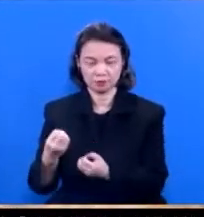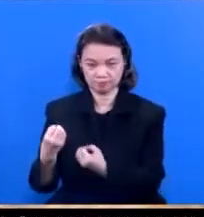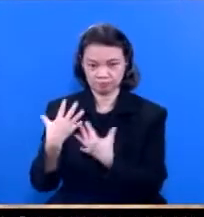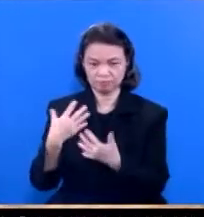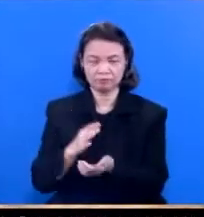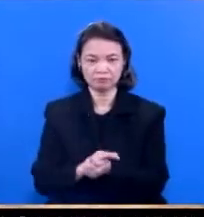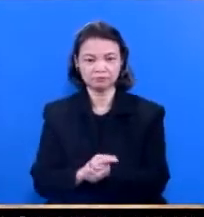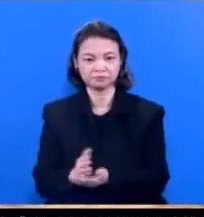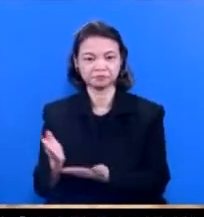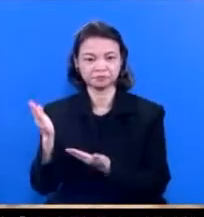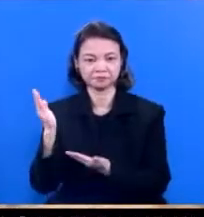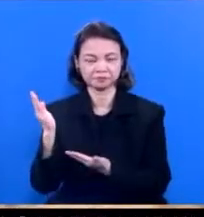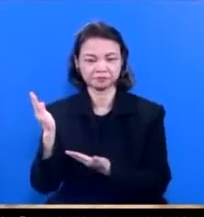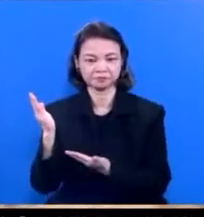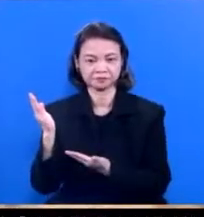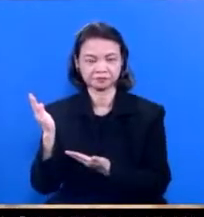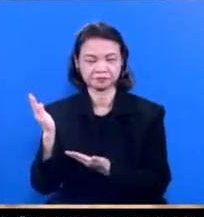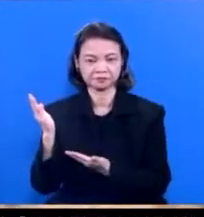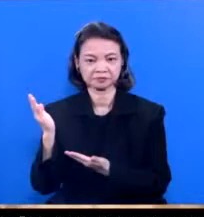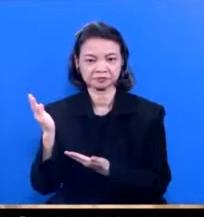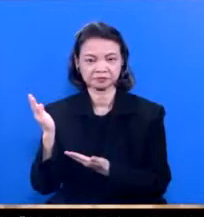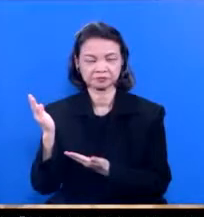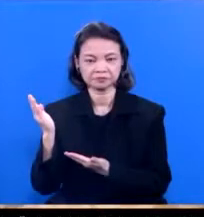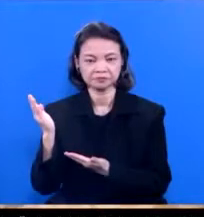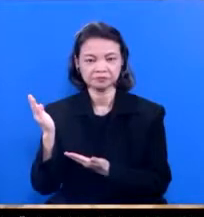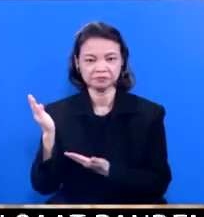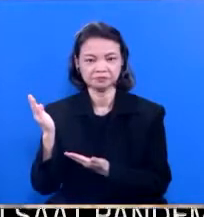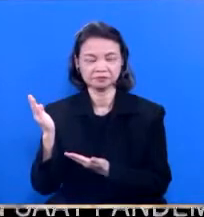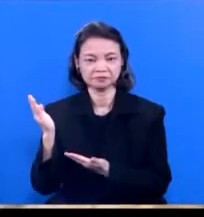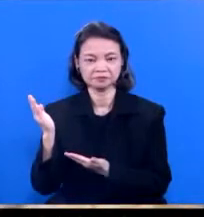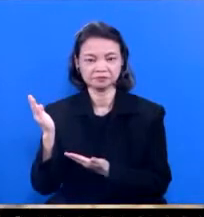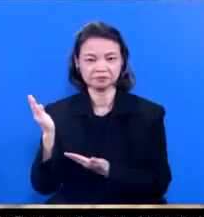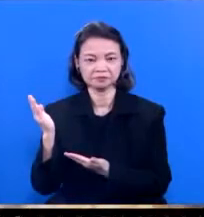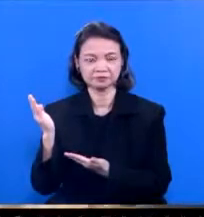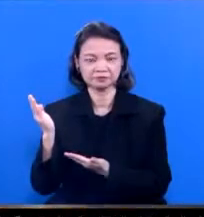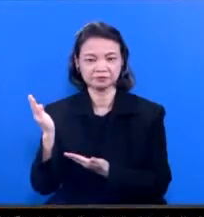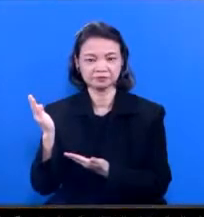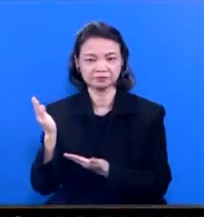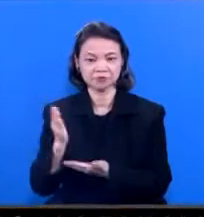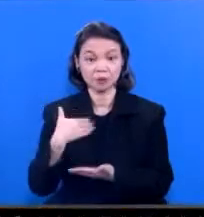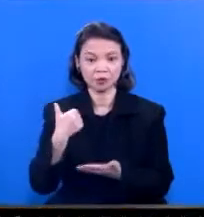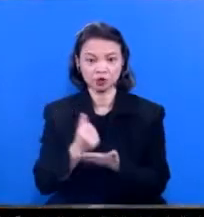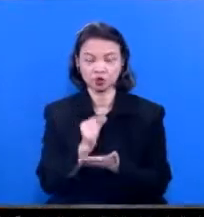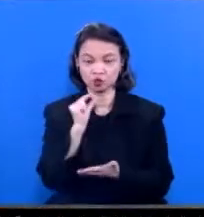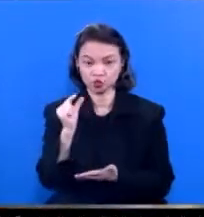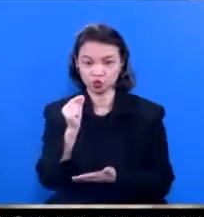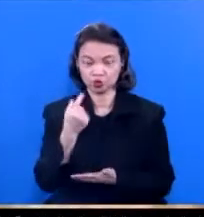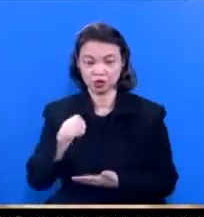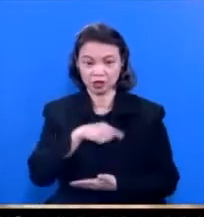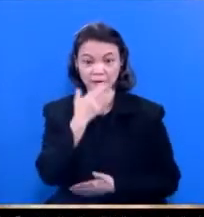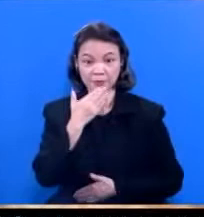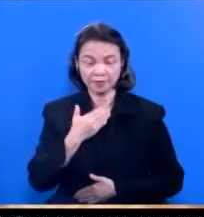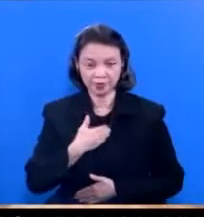parvo, kemudian juga ada rabies dan juga cat flu. Kemudian juga penting bagi kita sebagai pemilik